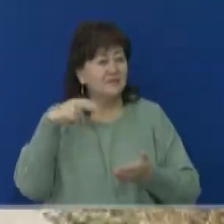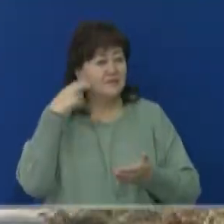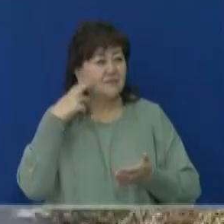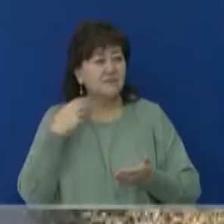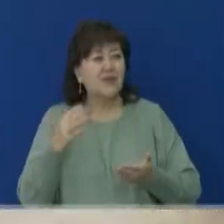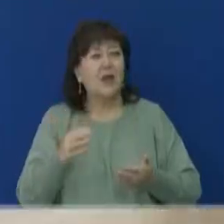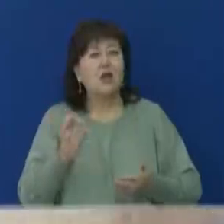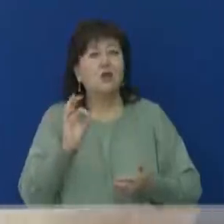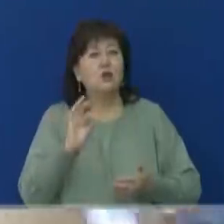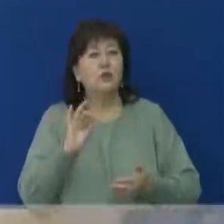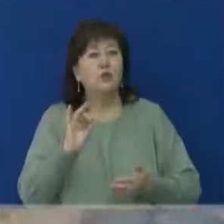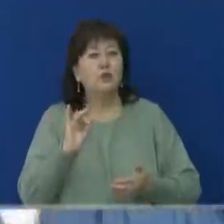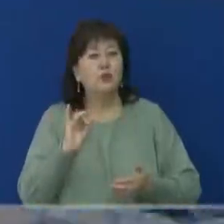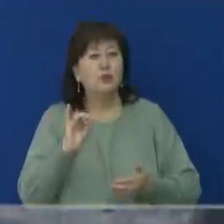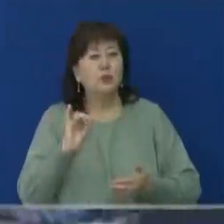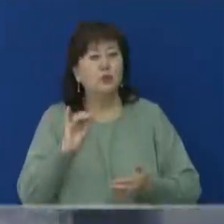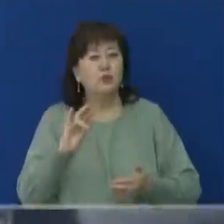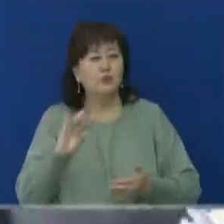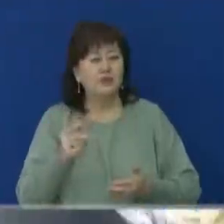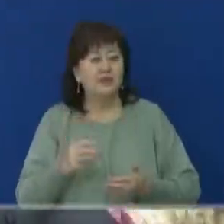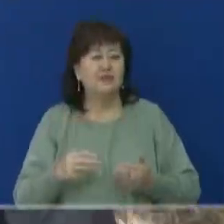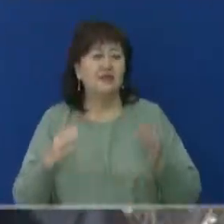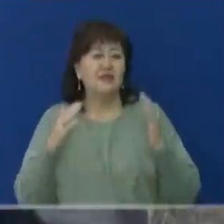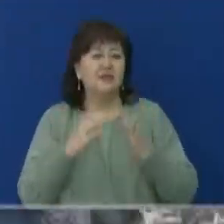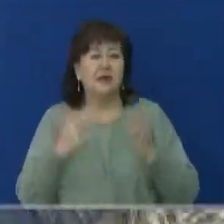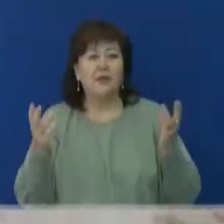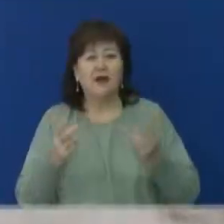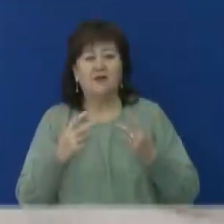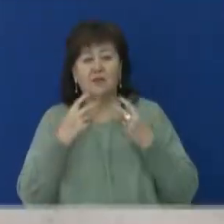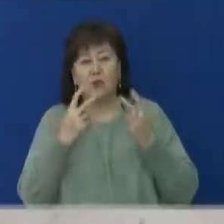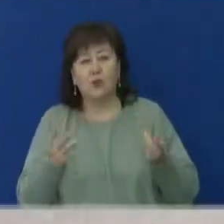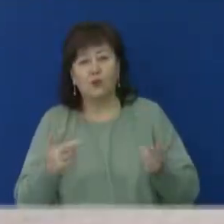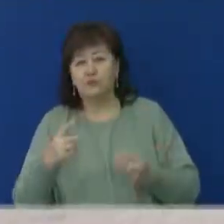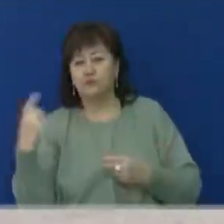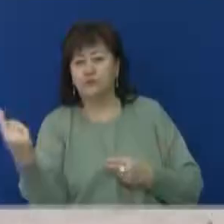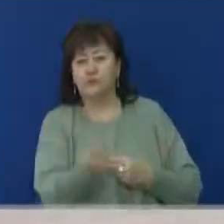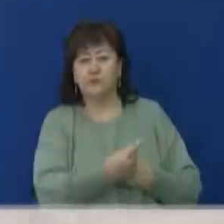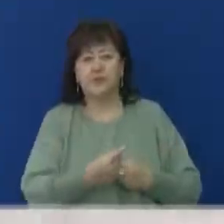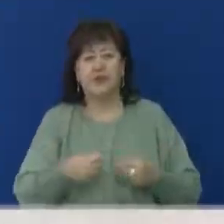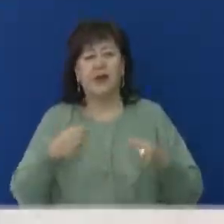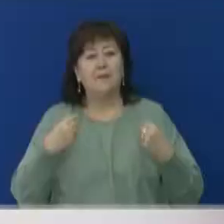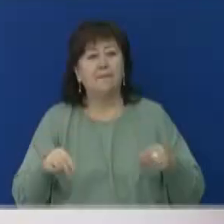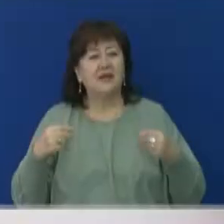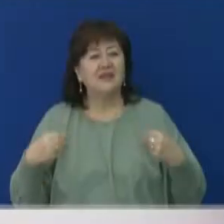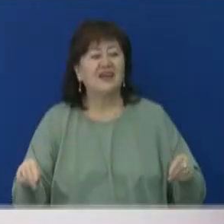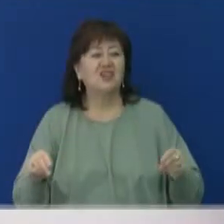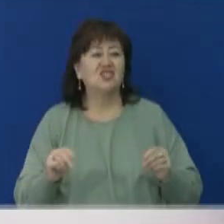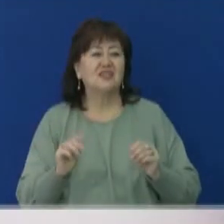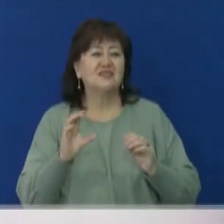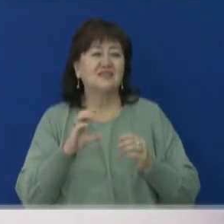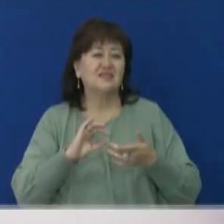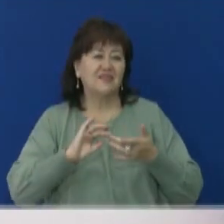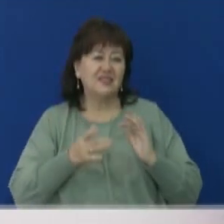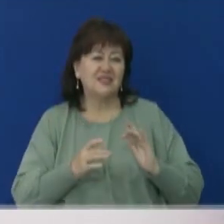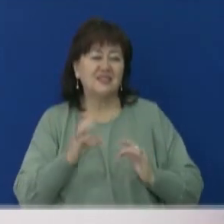ішінде Юнус кентінде орналасқан тұрғын үйлер мен ғимараттардың қабырғалары мен қоршауларына есірткі сататын сайттарды жарнамалаған жазбаларды